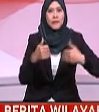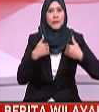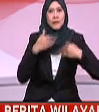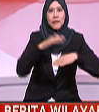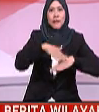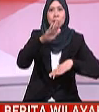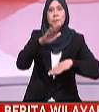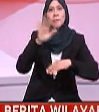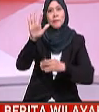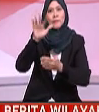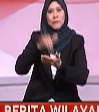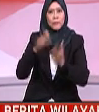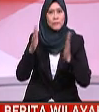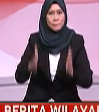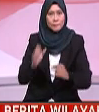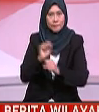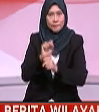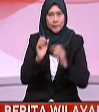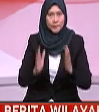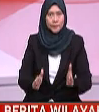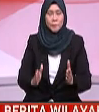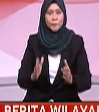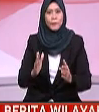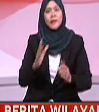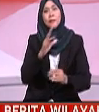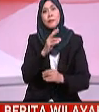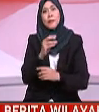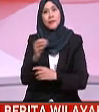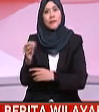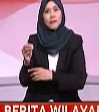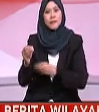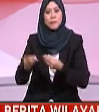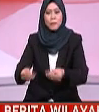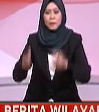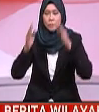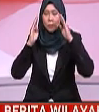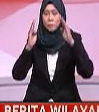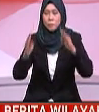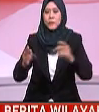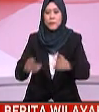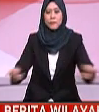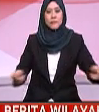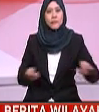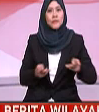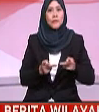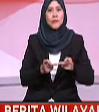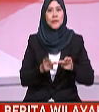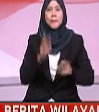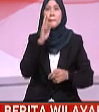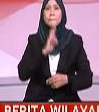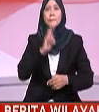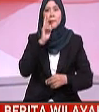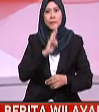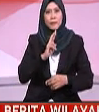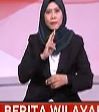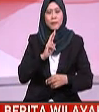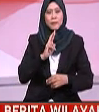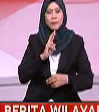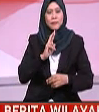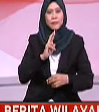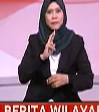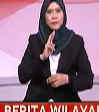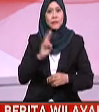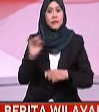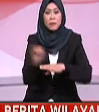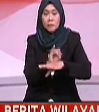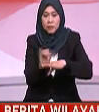lebih daripada 5,000 orang pekerja dan kita akan memberi tumpuan kepada kawasan-kawasan merah ataupun kawasan di